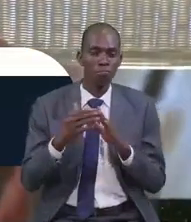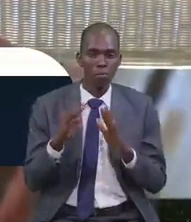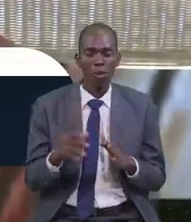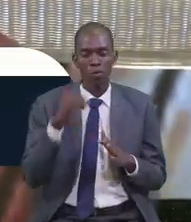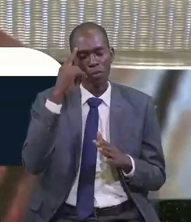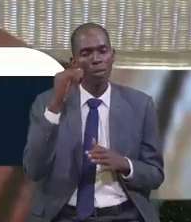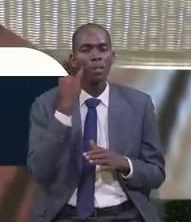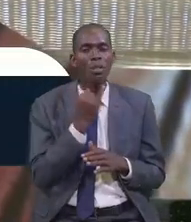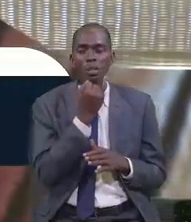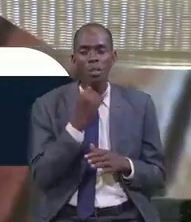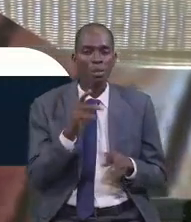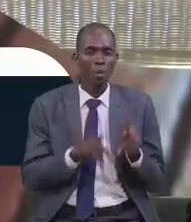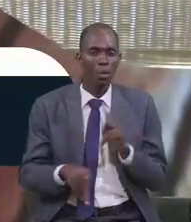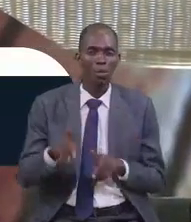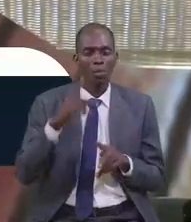les Israélites